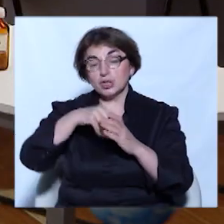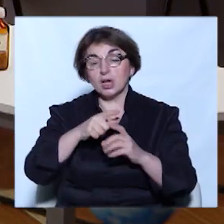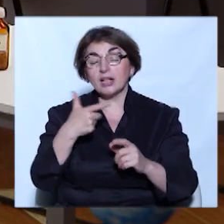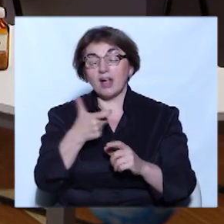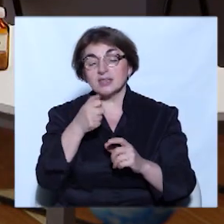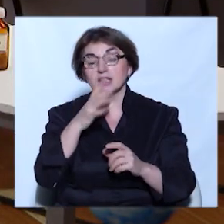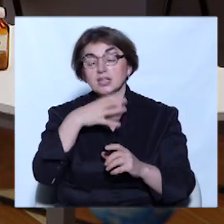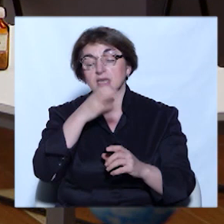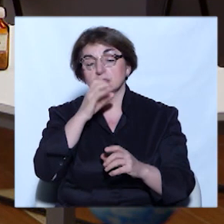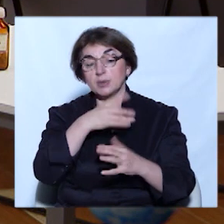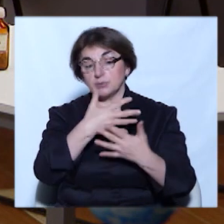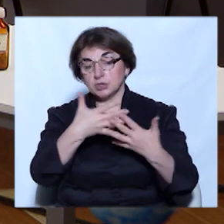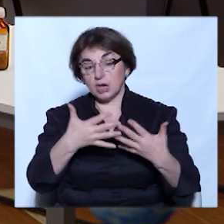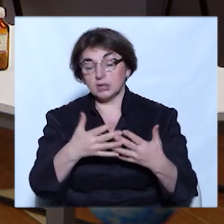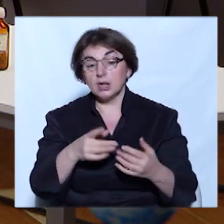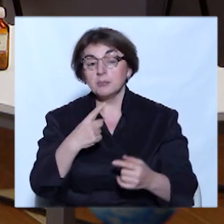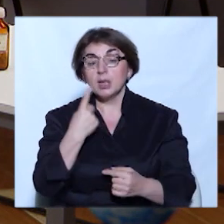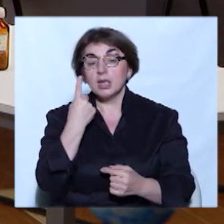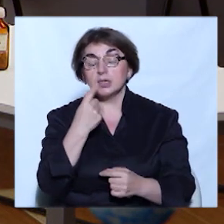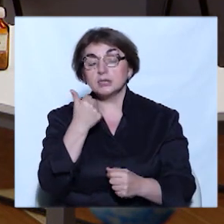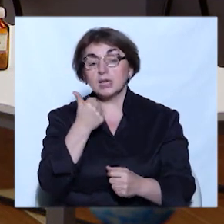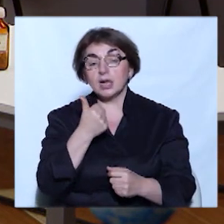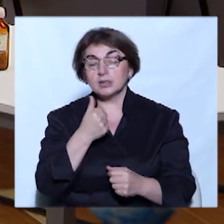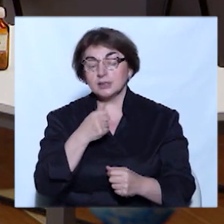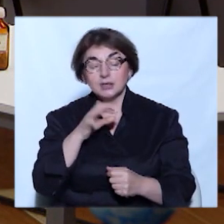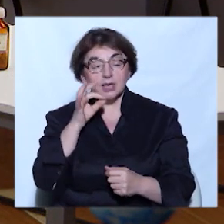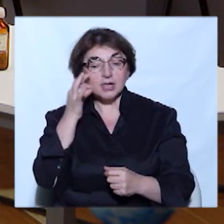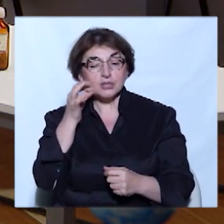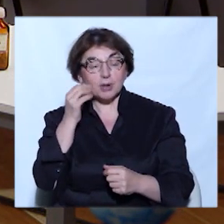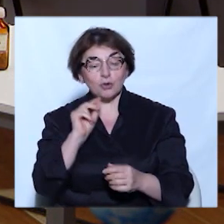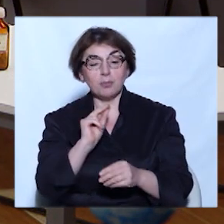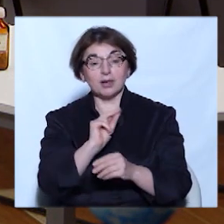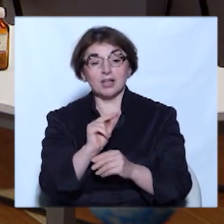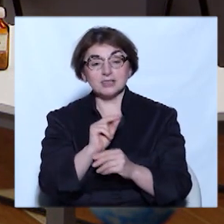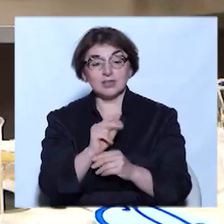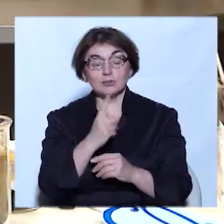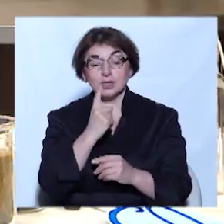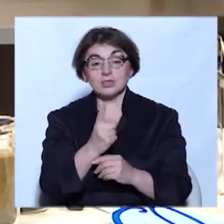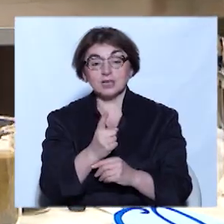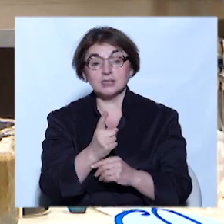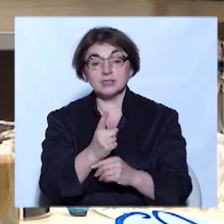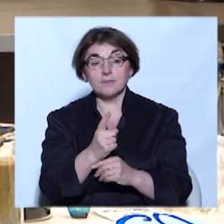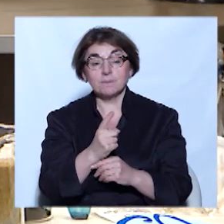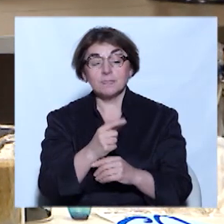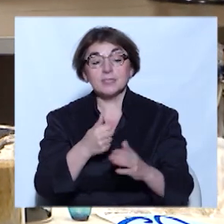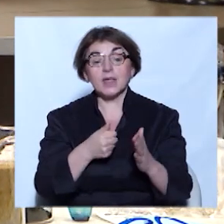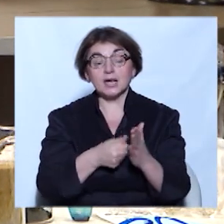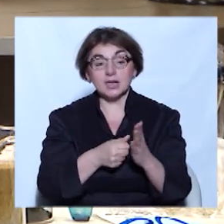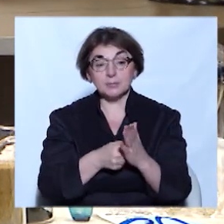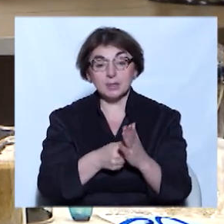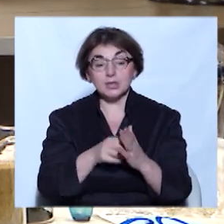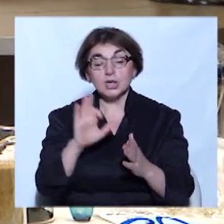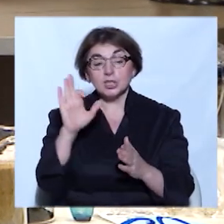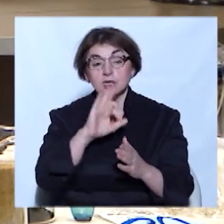რაოდენობით. მე მინდა ერთი კარგი შპარგალკა გაგაცნო დღევანდელ გაკვეთილზე, რომელიც დაგეხმარება ქიმიის